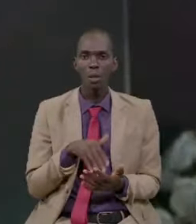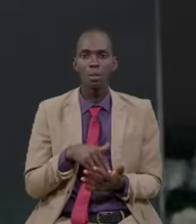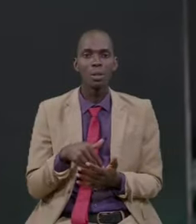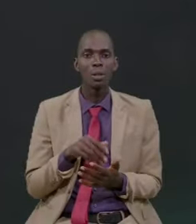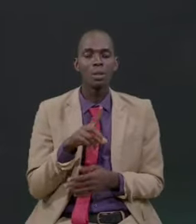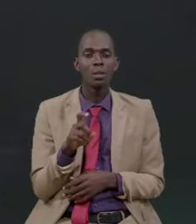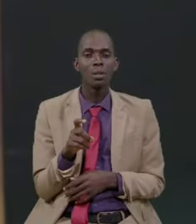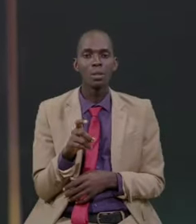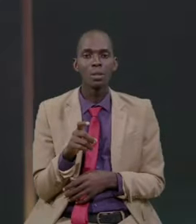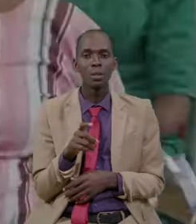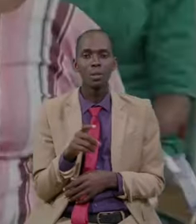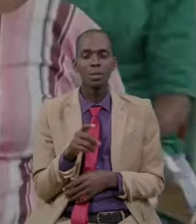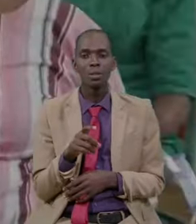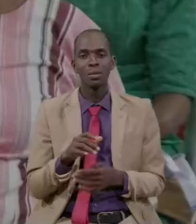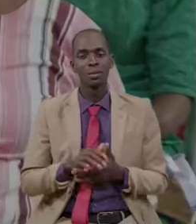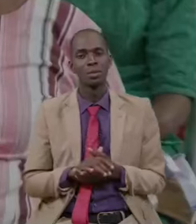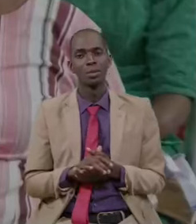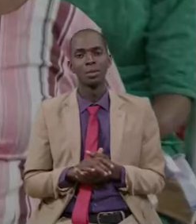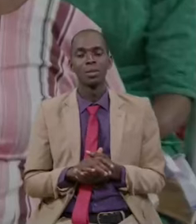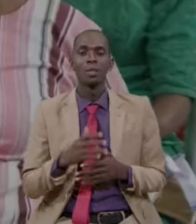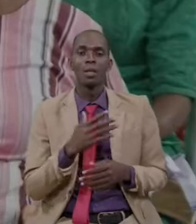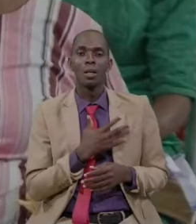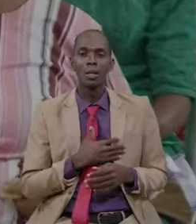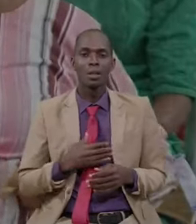Est-ce que tu regardes une personne faible là?